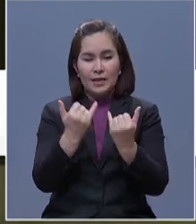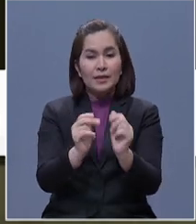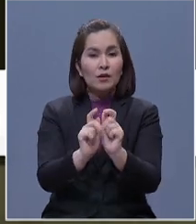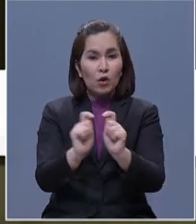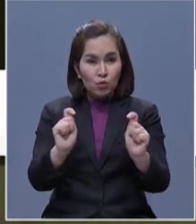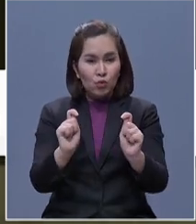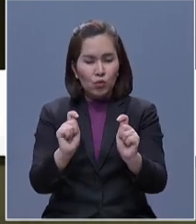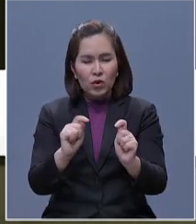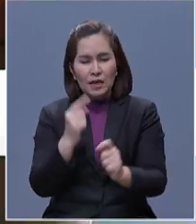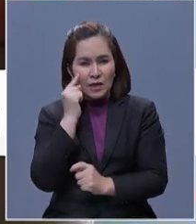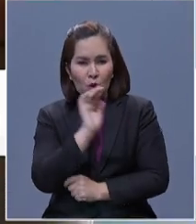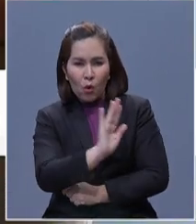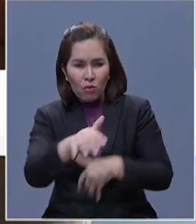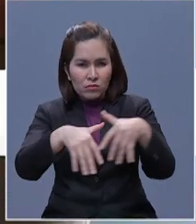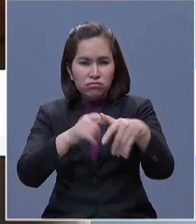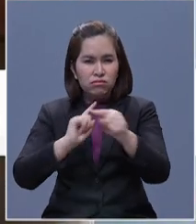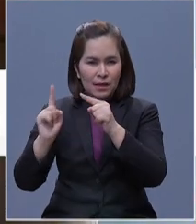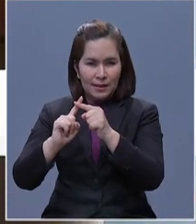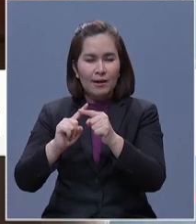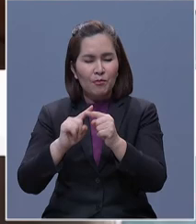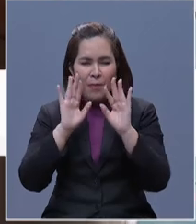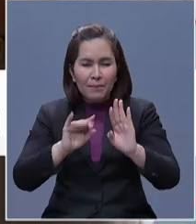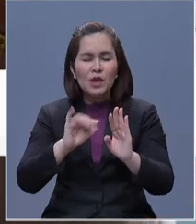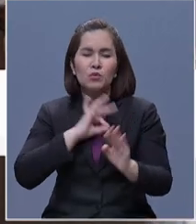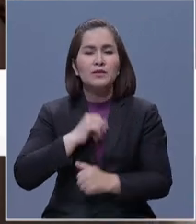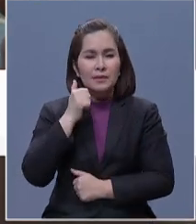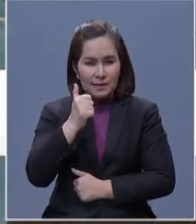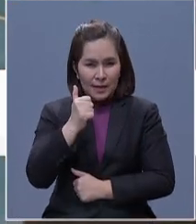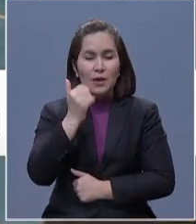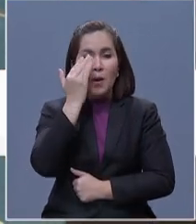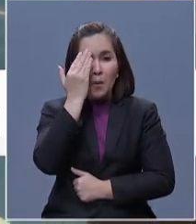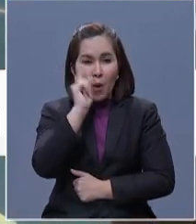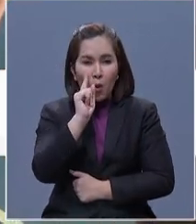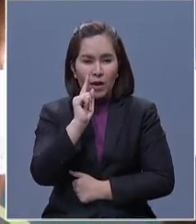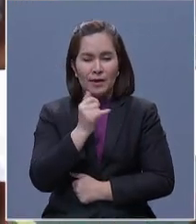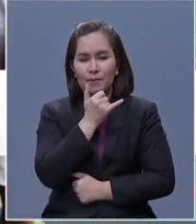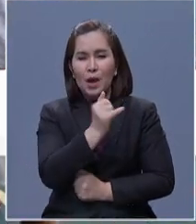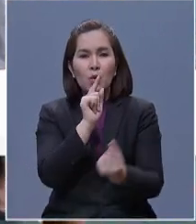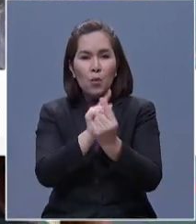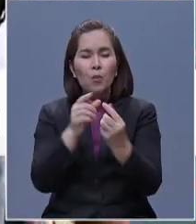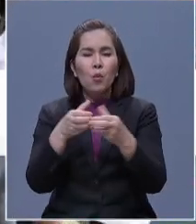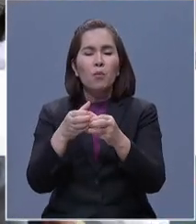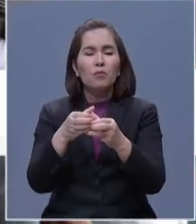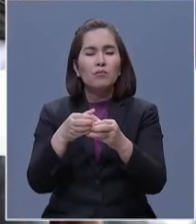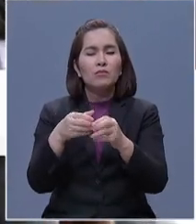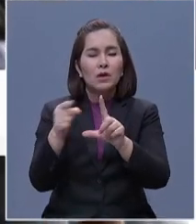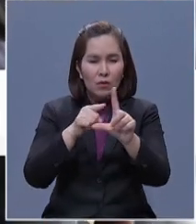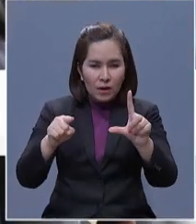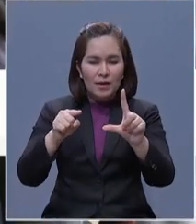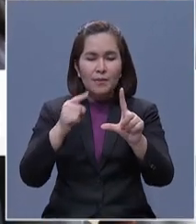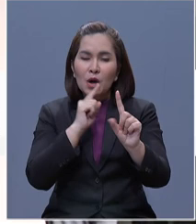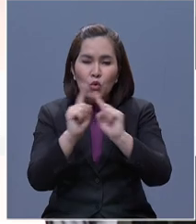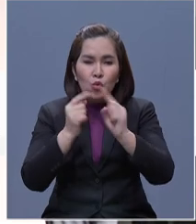การรับฟังความคิดเห็นประชาชนเกี่ยวกับแนวทางในการทำประชามตินะครับเดินทางไปพบกับพรรคก้าวไกลเพื่อหารือ